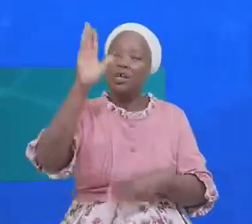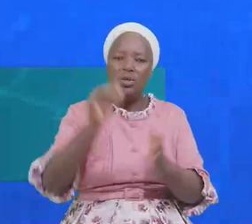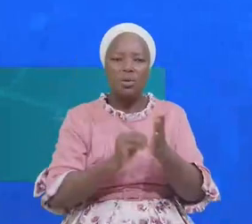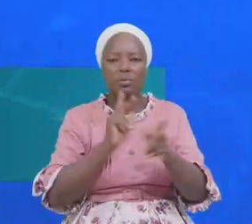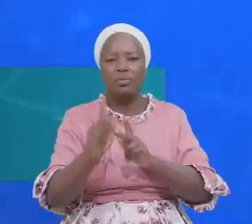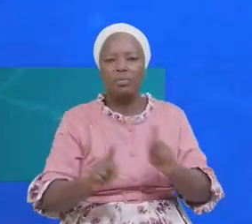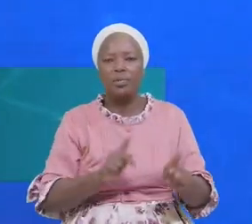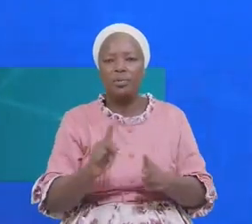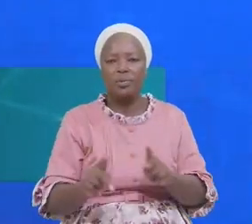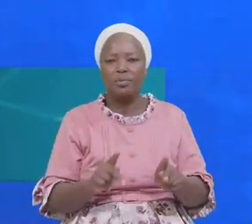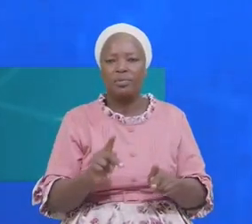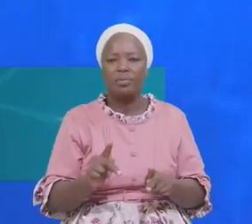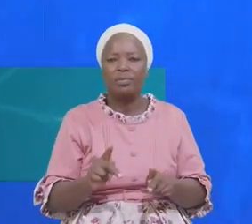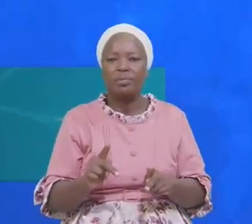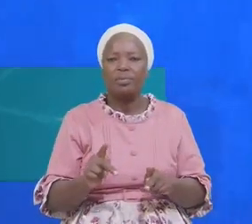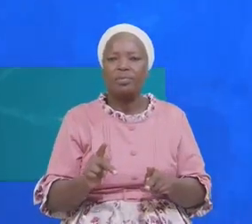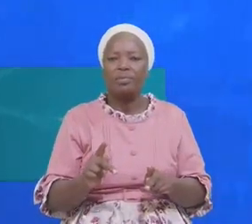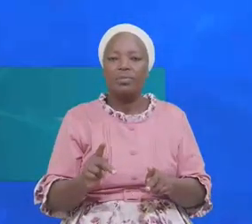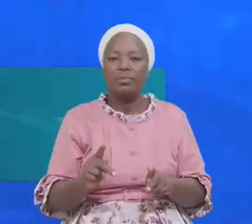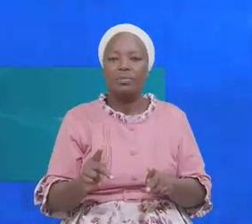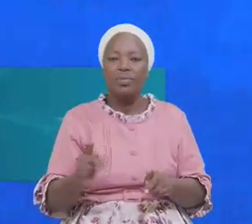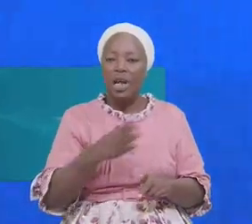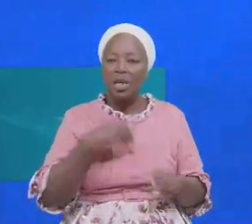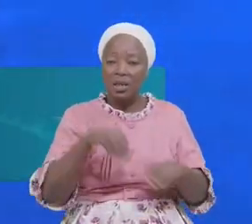Parce qu'il a visité son peuple.